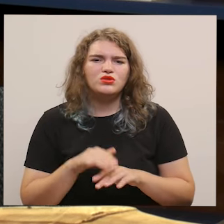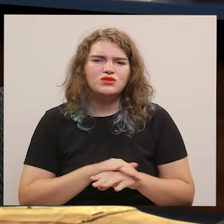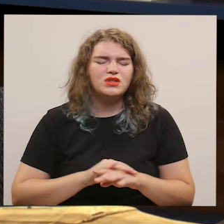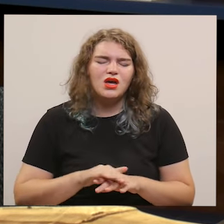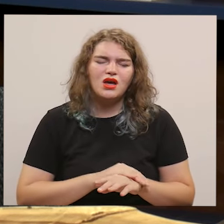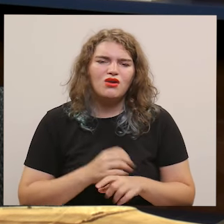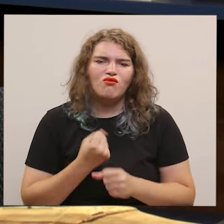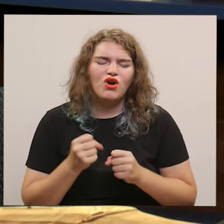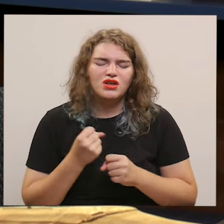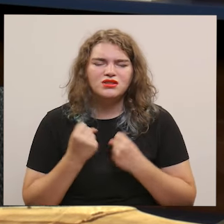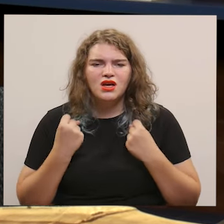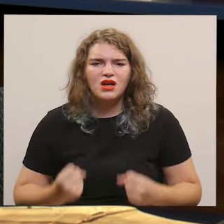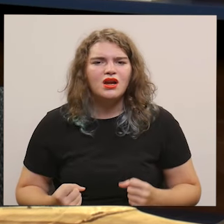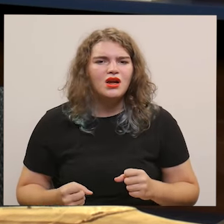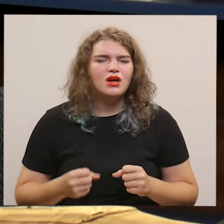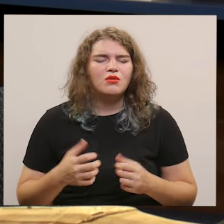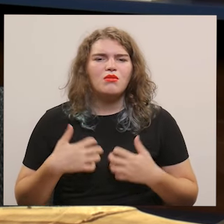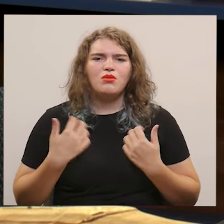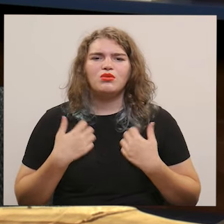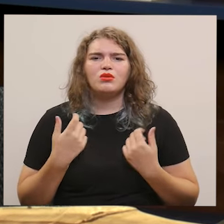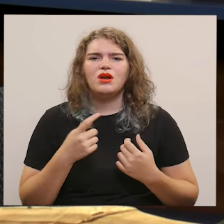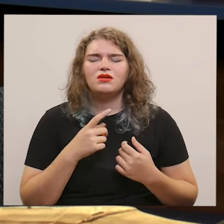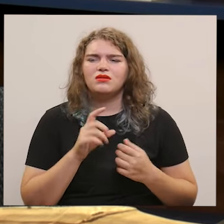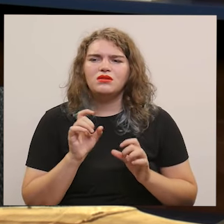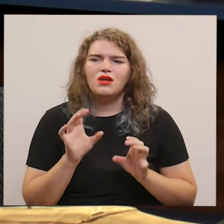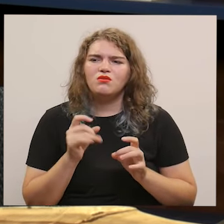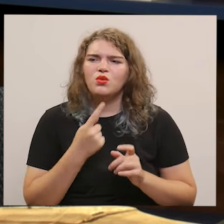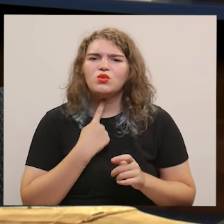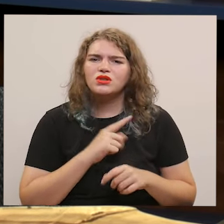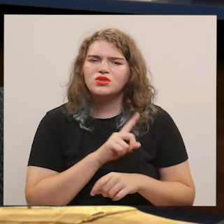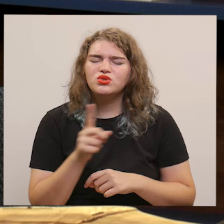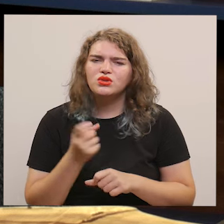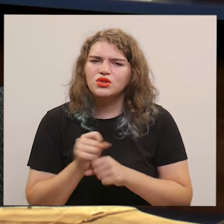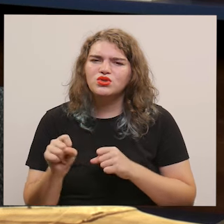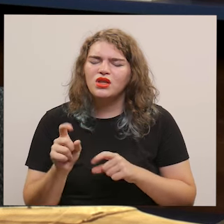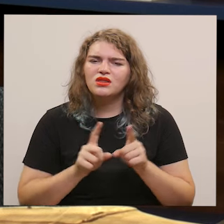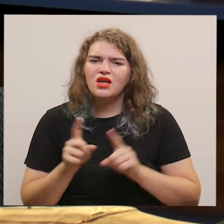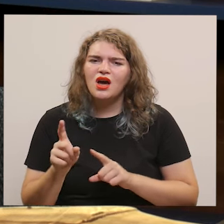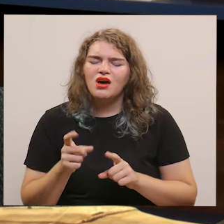foarte greu. M-am bucurat că nu am urât niciodată, dar eram